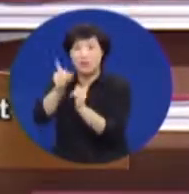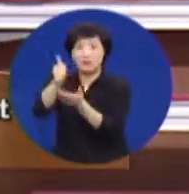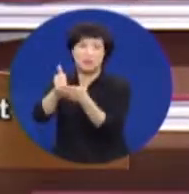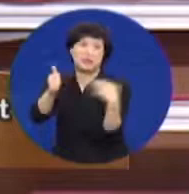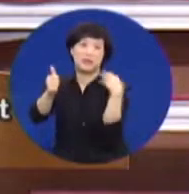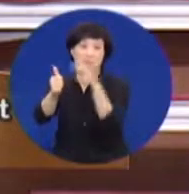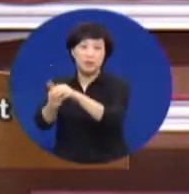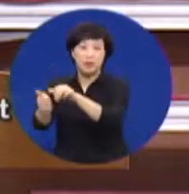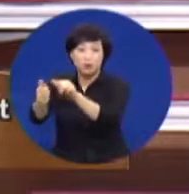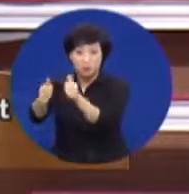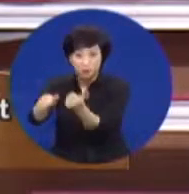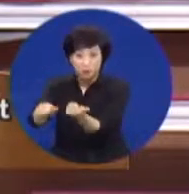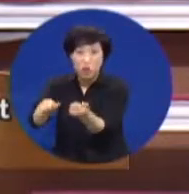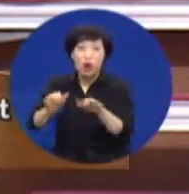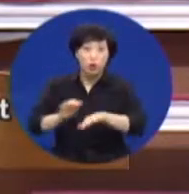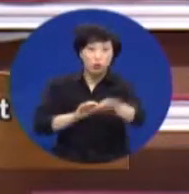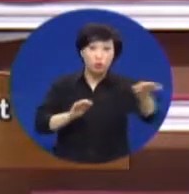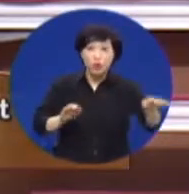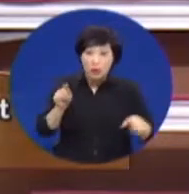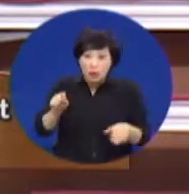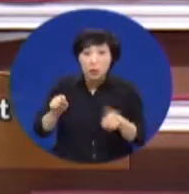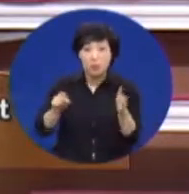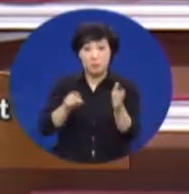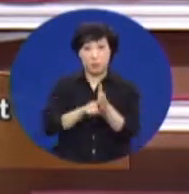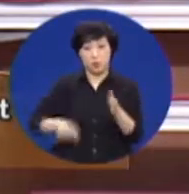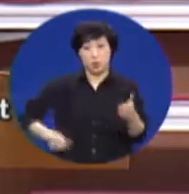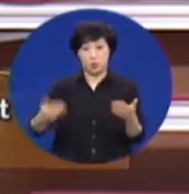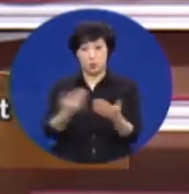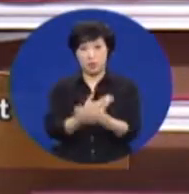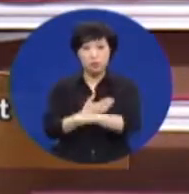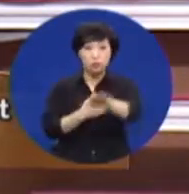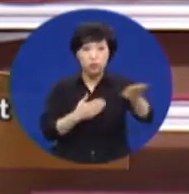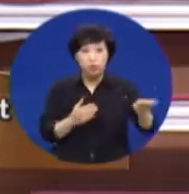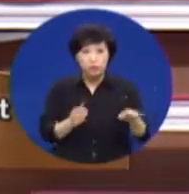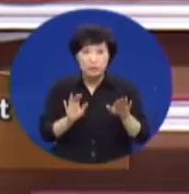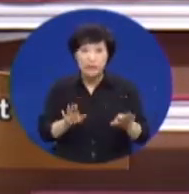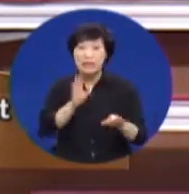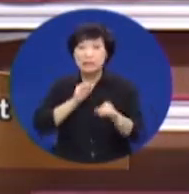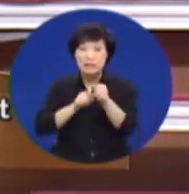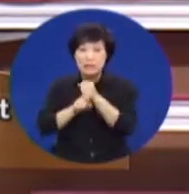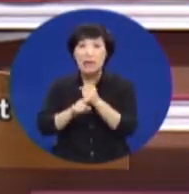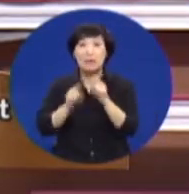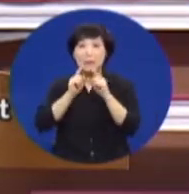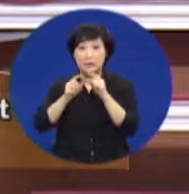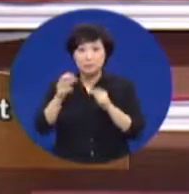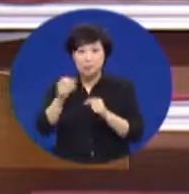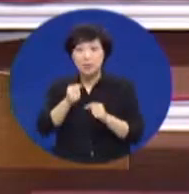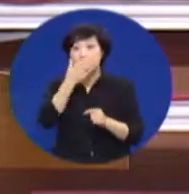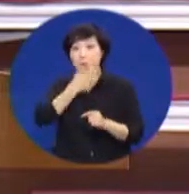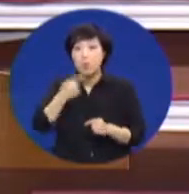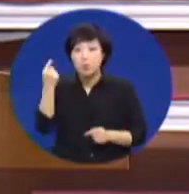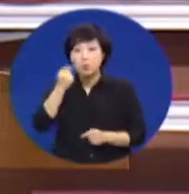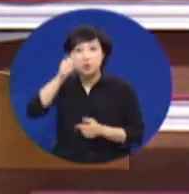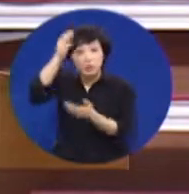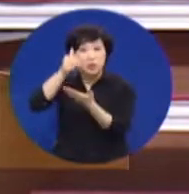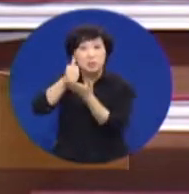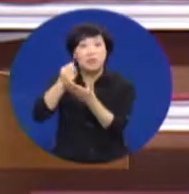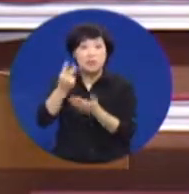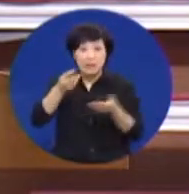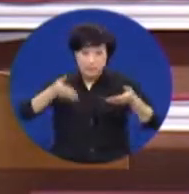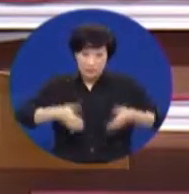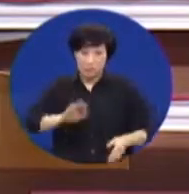치르고 회개하는 자에게 정말로 진리의 말씀으로 복음으로 성령으로